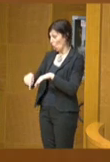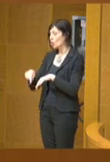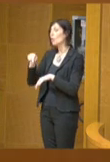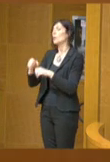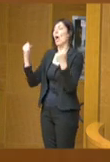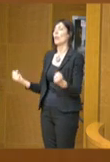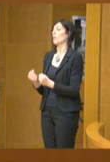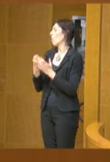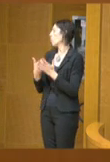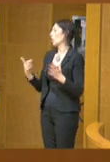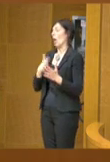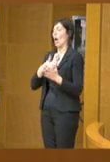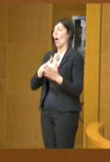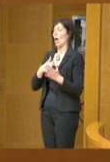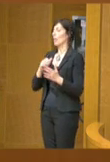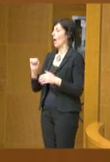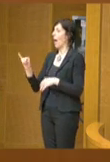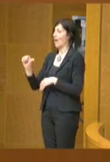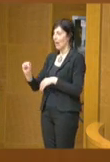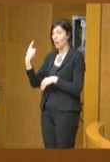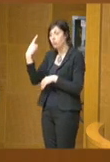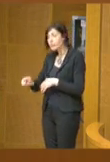AIAS, e di qua nasce